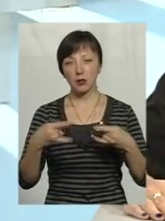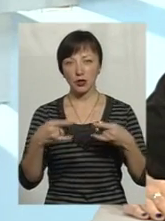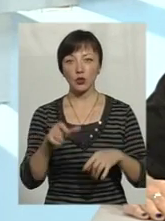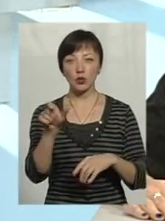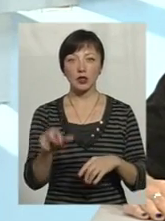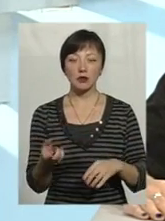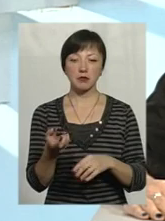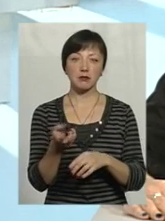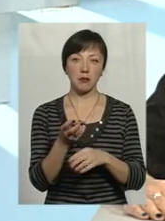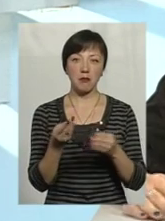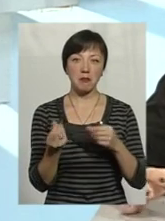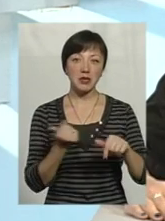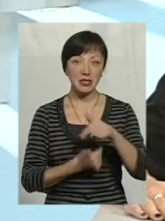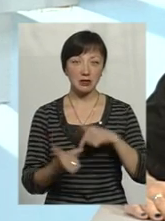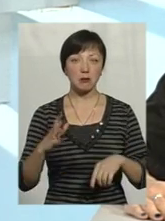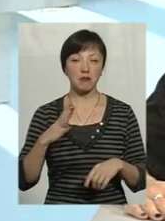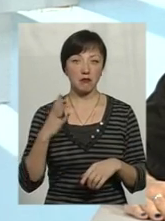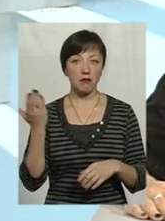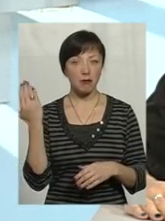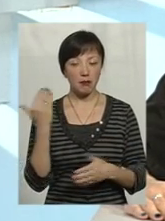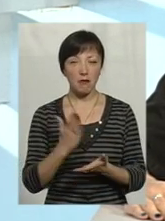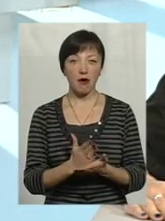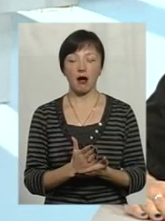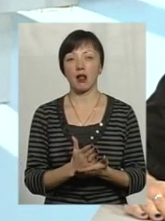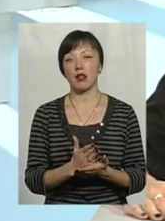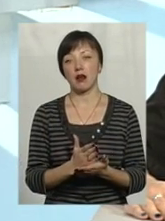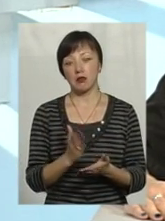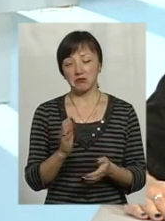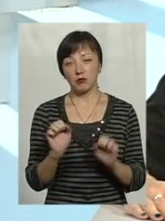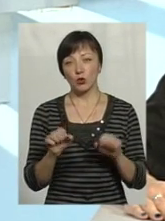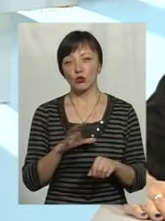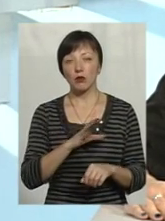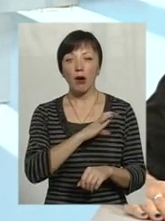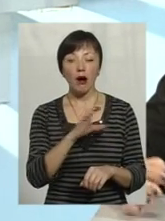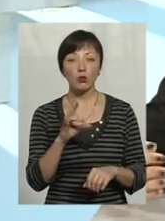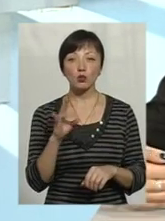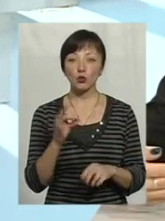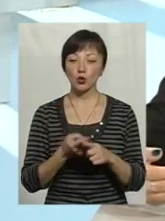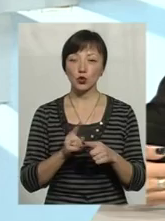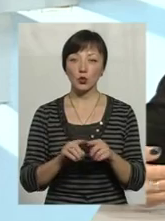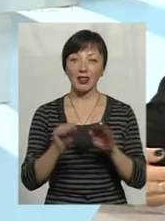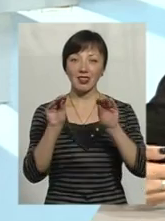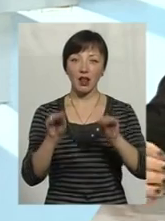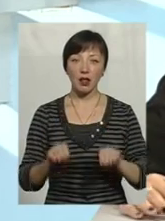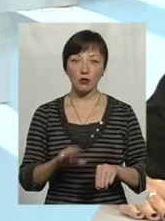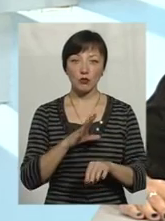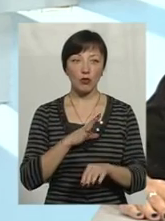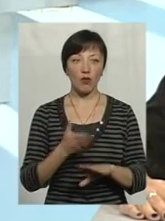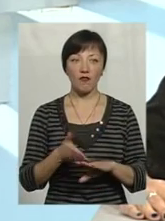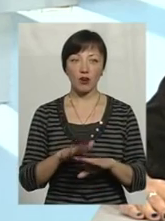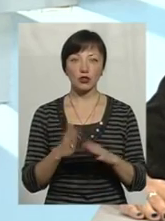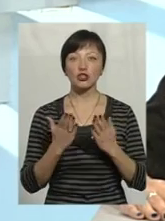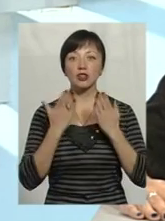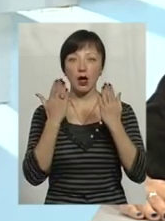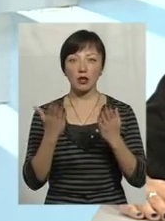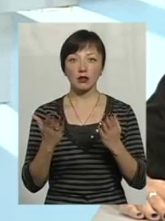з підприємництва, так, і може, в принципі, мати такі статки. Однак, ну, цю декларацію було важко навіть читати,